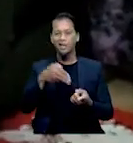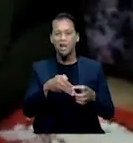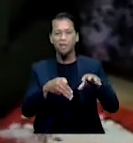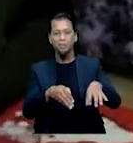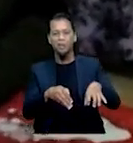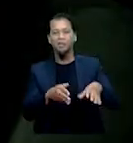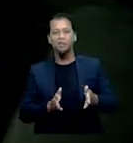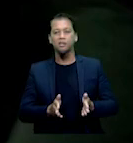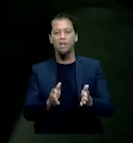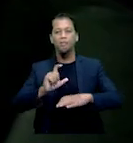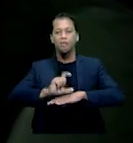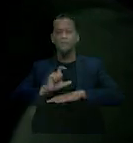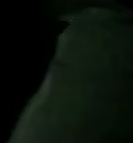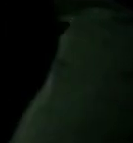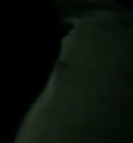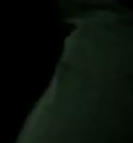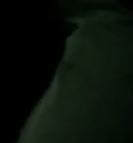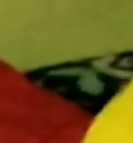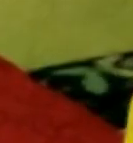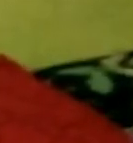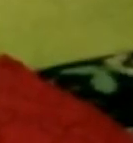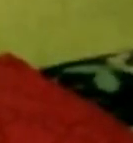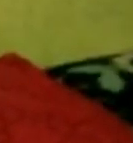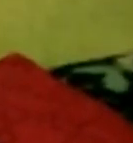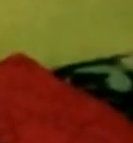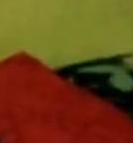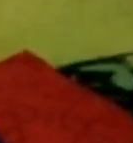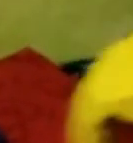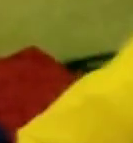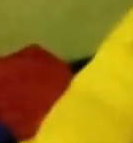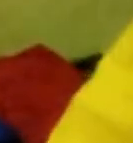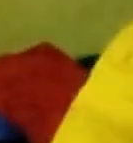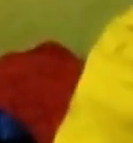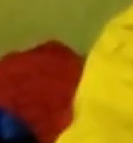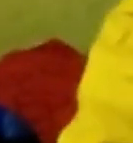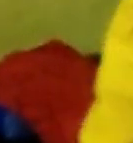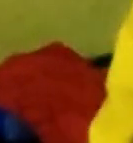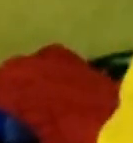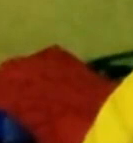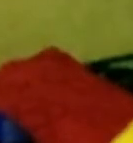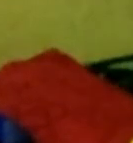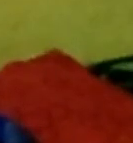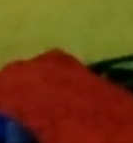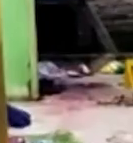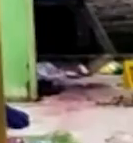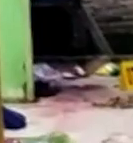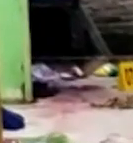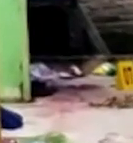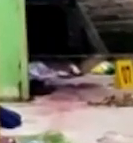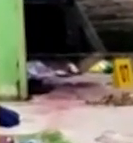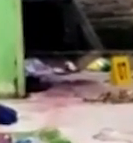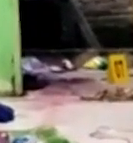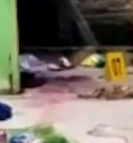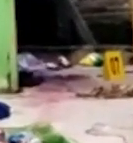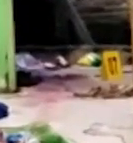Kelurahan Madate, Polewali Mandar, Sulawesi Barat. Jasad SR ditemukan penuh luka akibat benda tajam di dalam kamarnya.